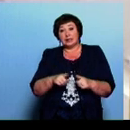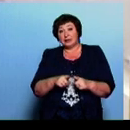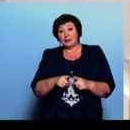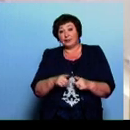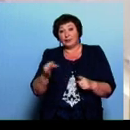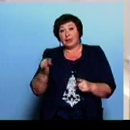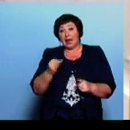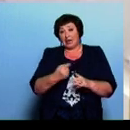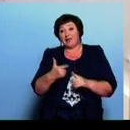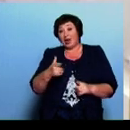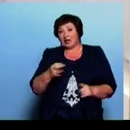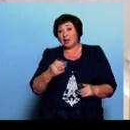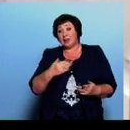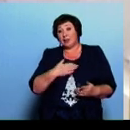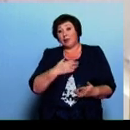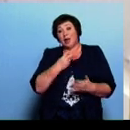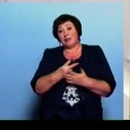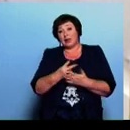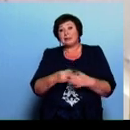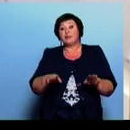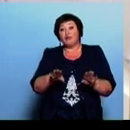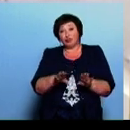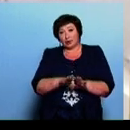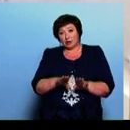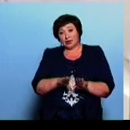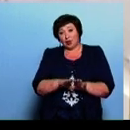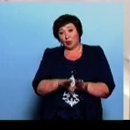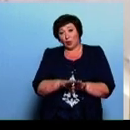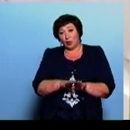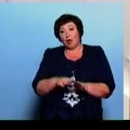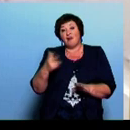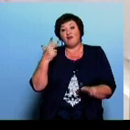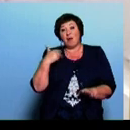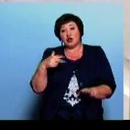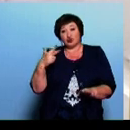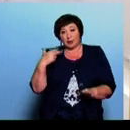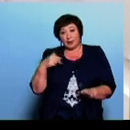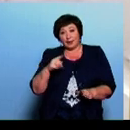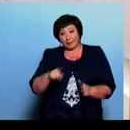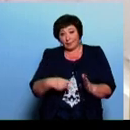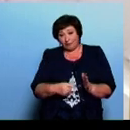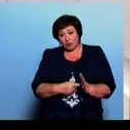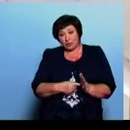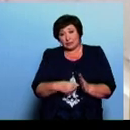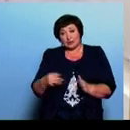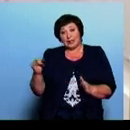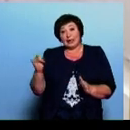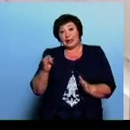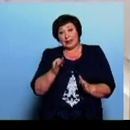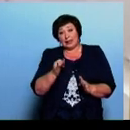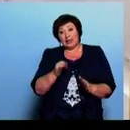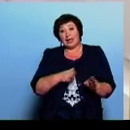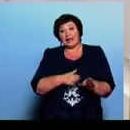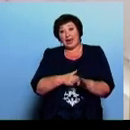«Волонтер». Это будет такой городской штаб волонтеров в Можге, где будут реализовываться